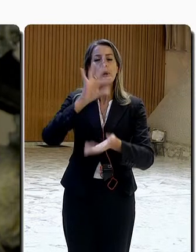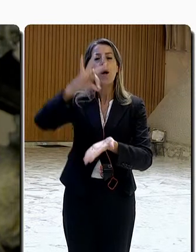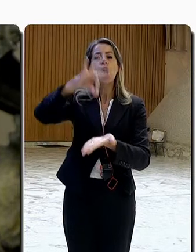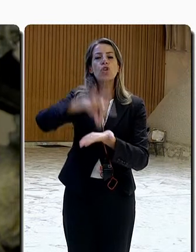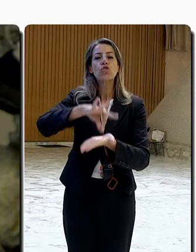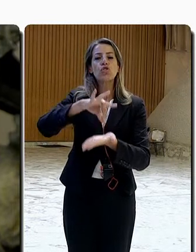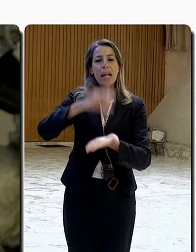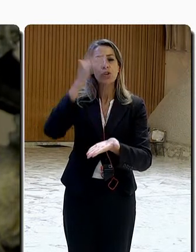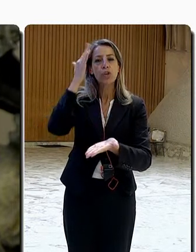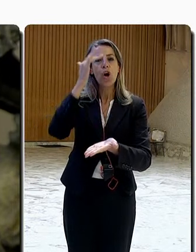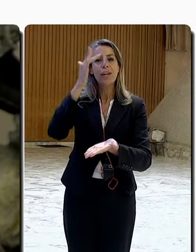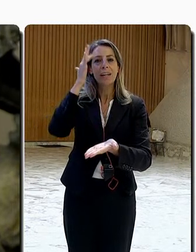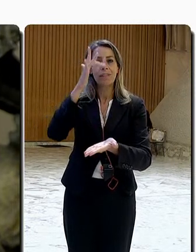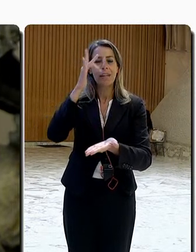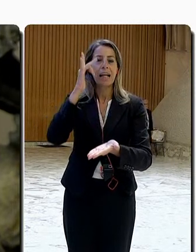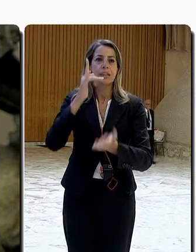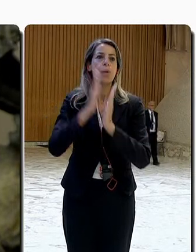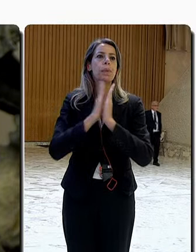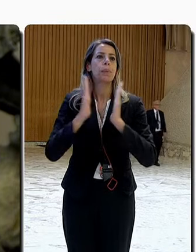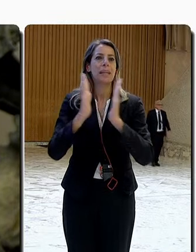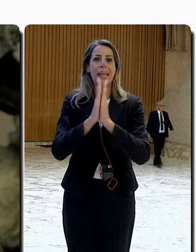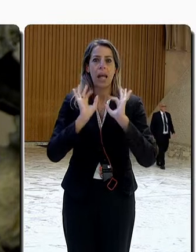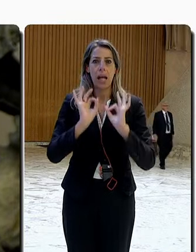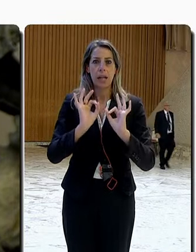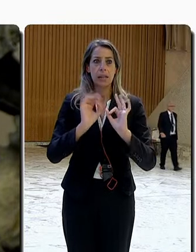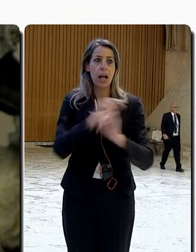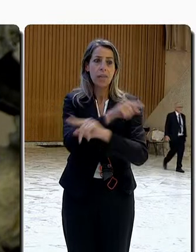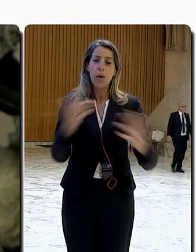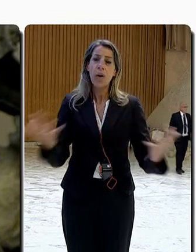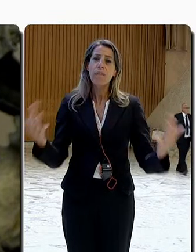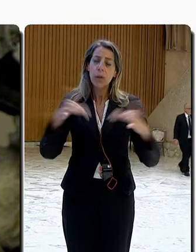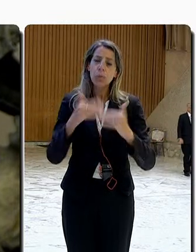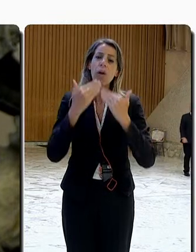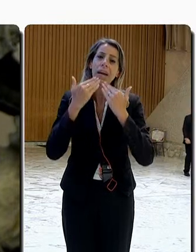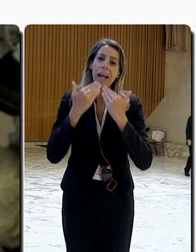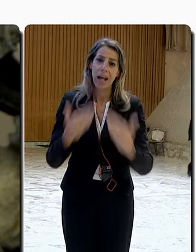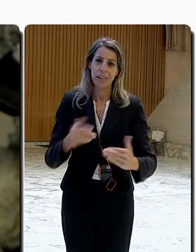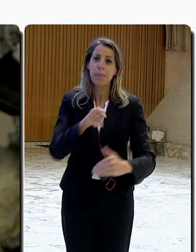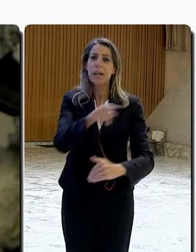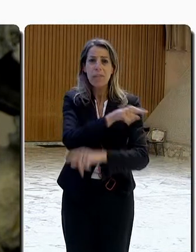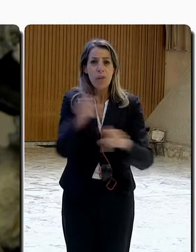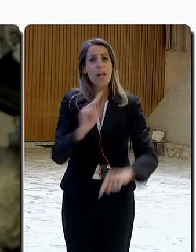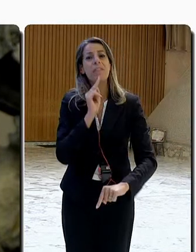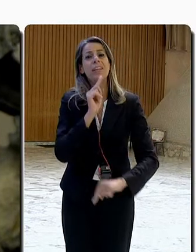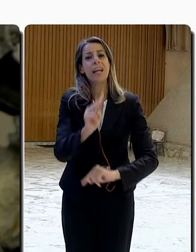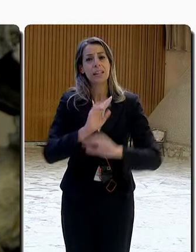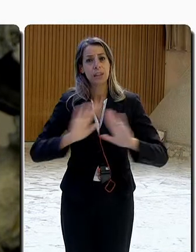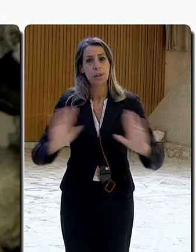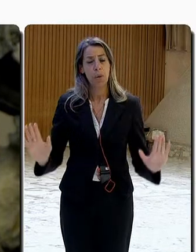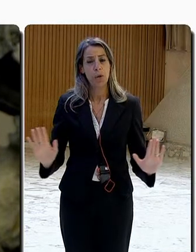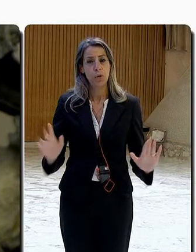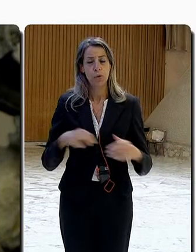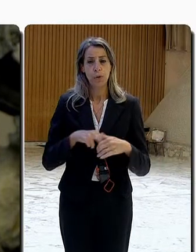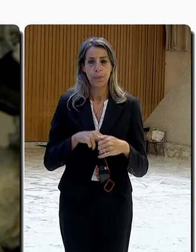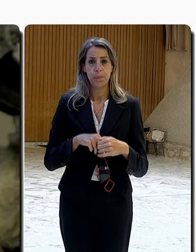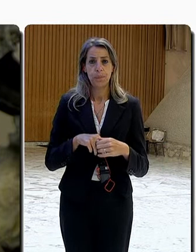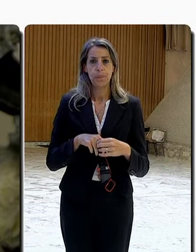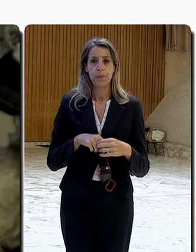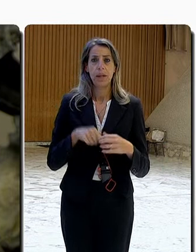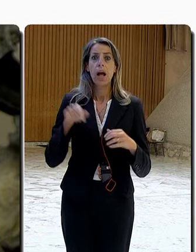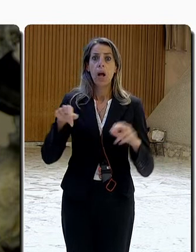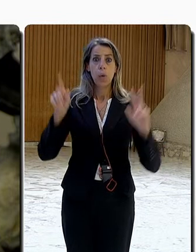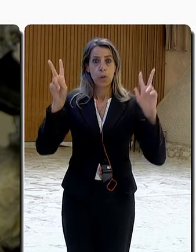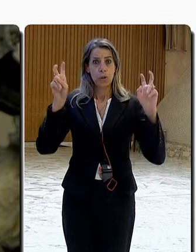nostra riflessione ecclesiale. Al termine di quest'anno anno